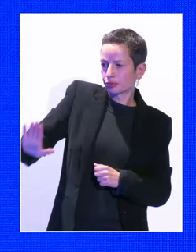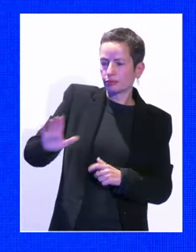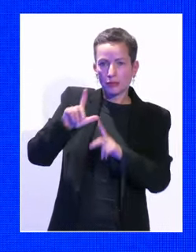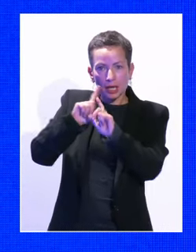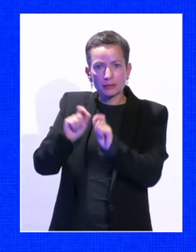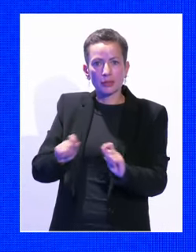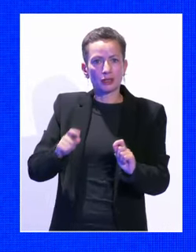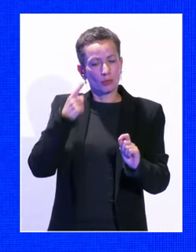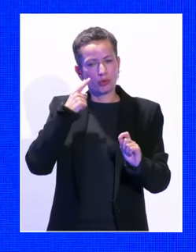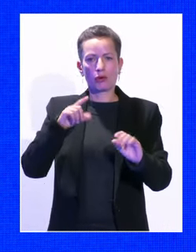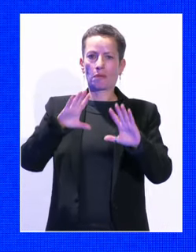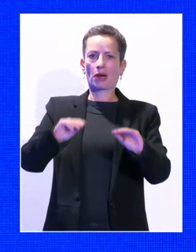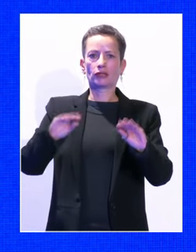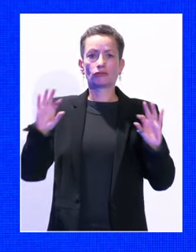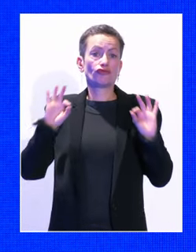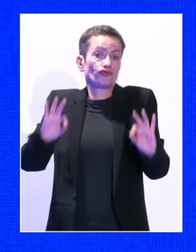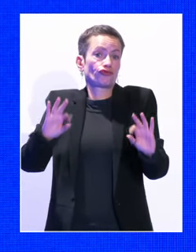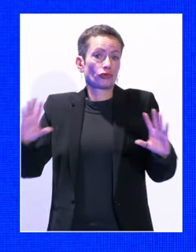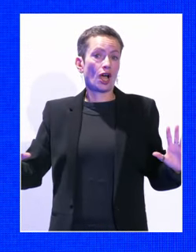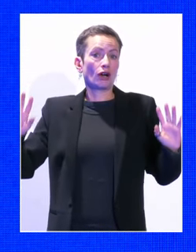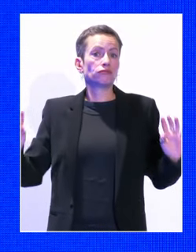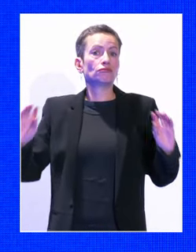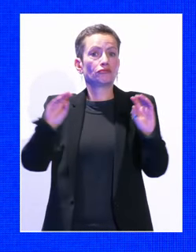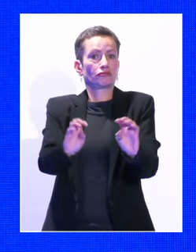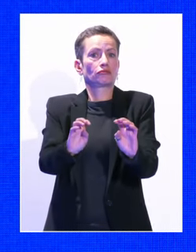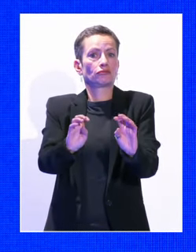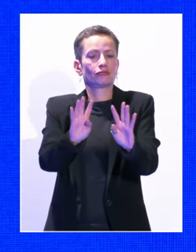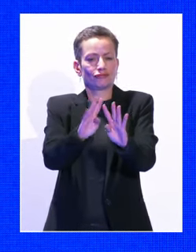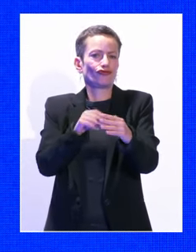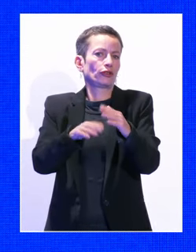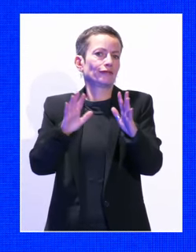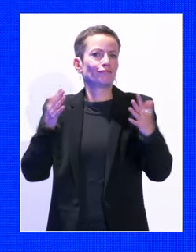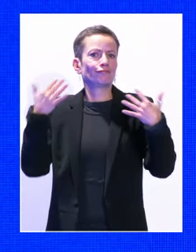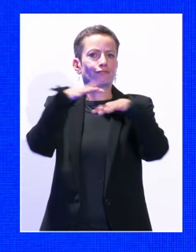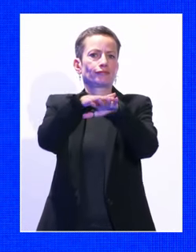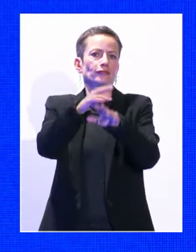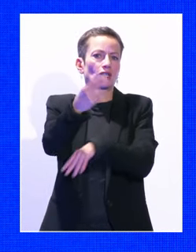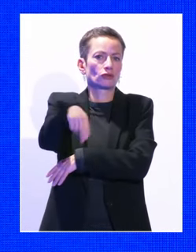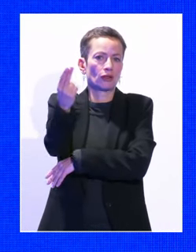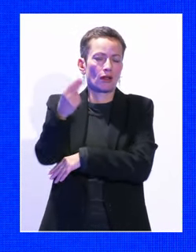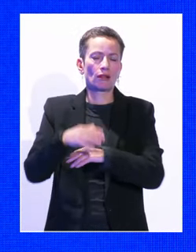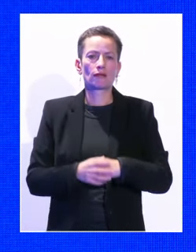ainsi leur place dans la symphonie nationale.